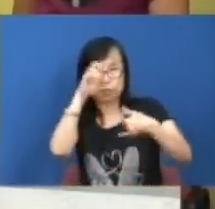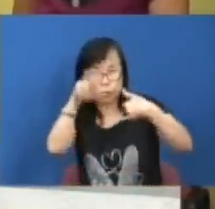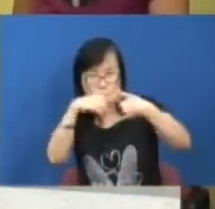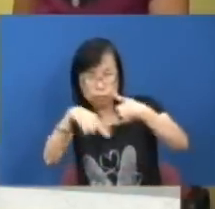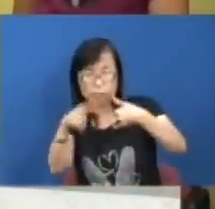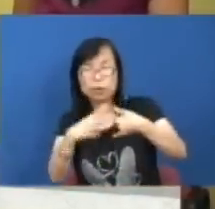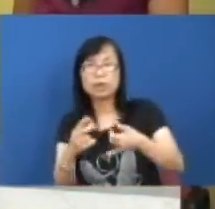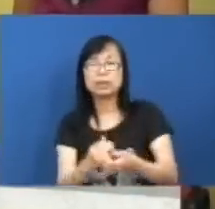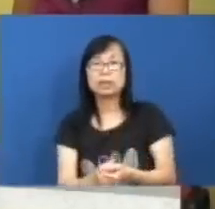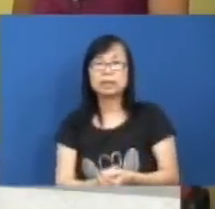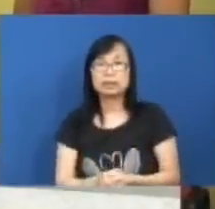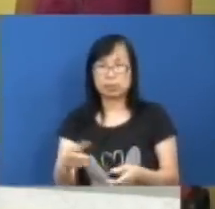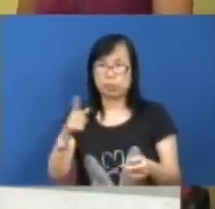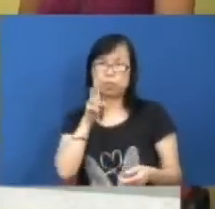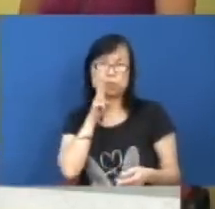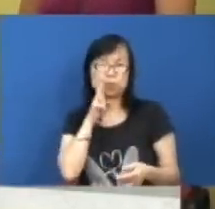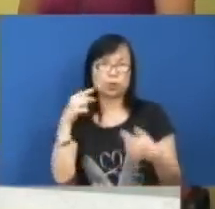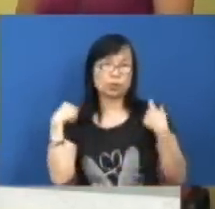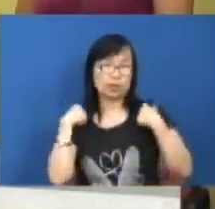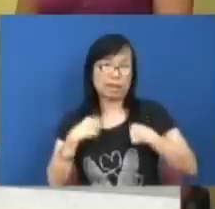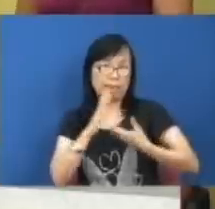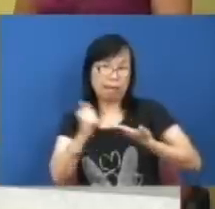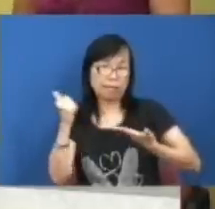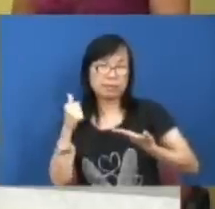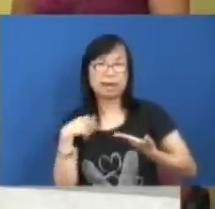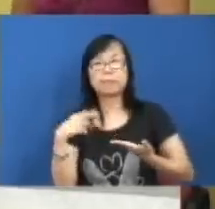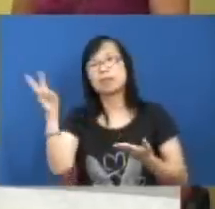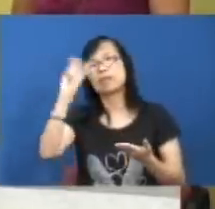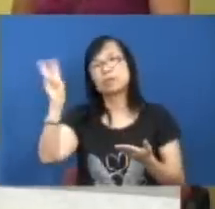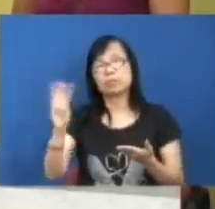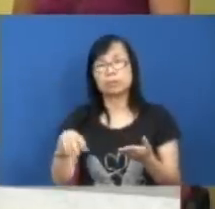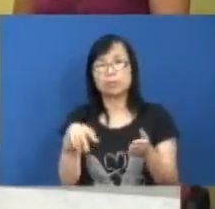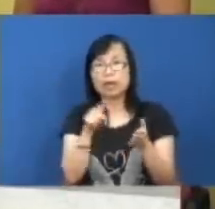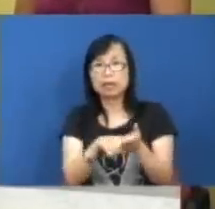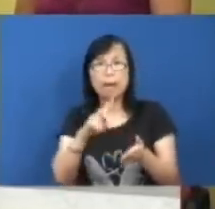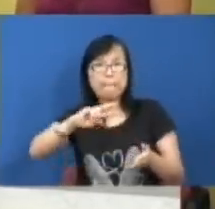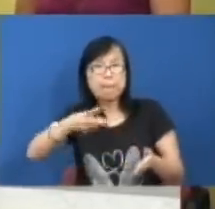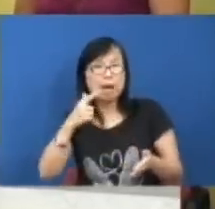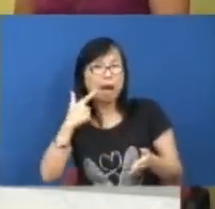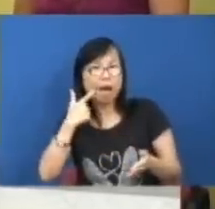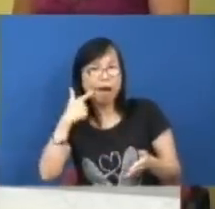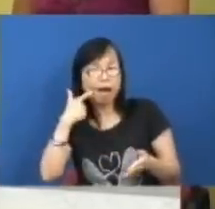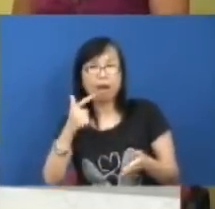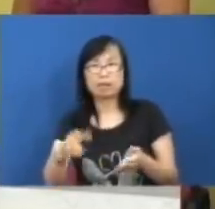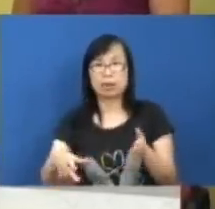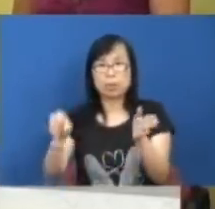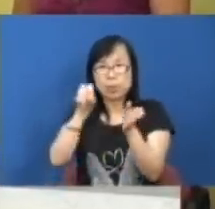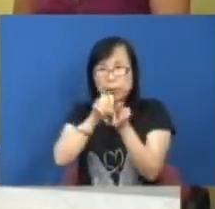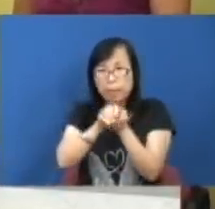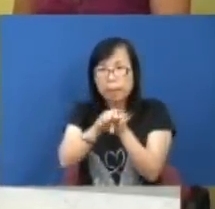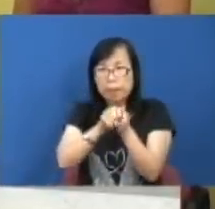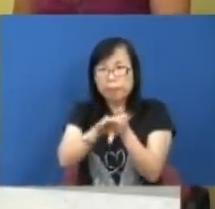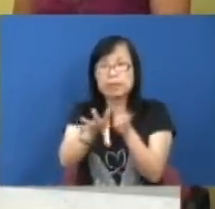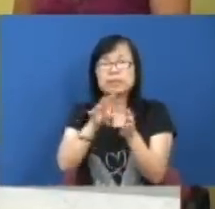亦都就算著咗件靚嘅衫，啲水又係喺個窗邊膠，因為硬化咗咧啲膠，咁就喺嗰度滲入去。咁